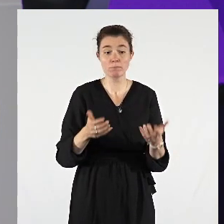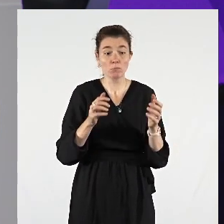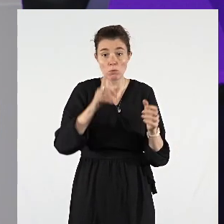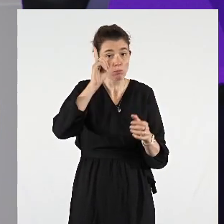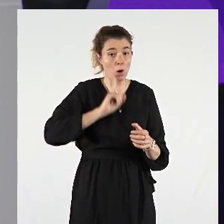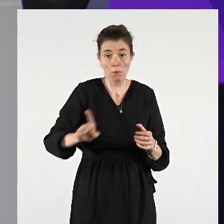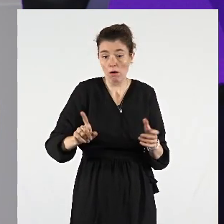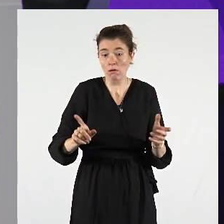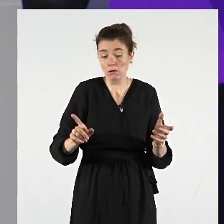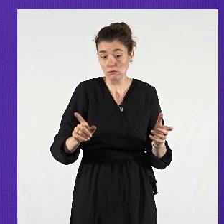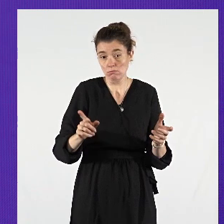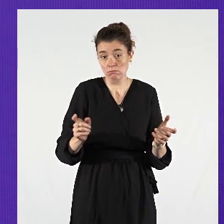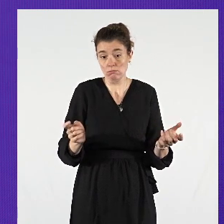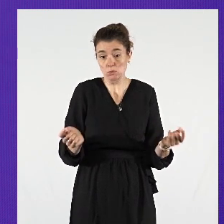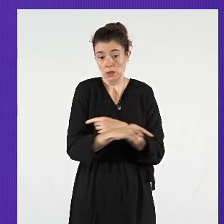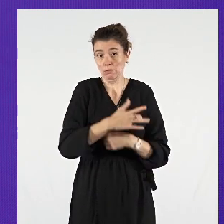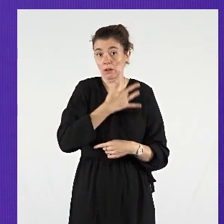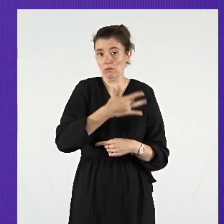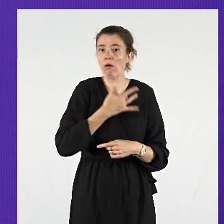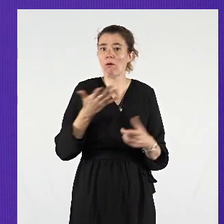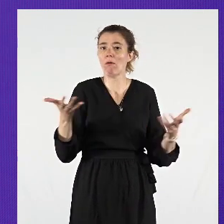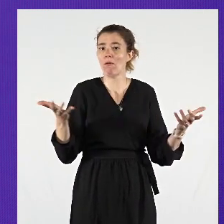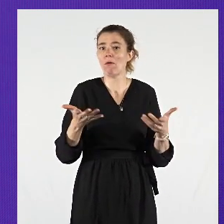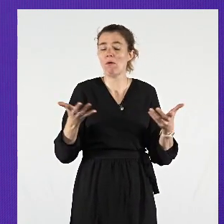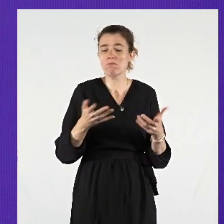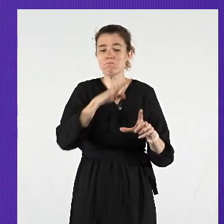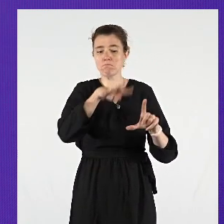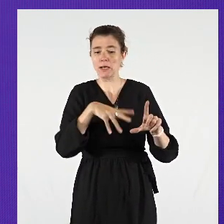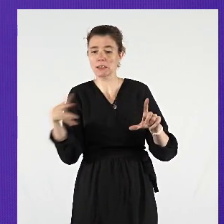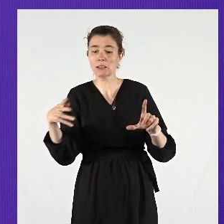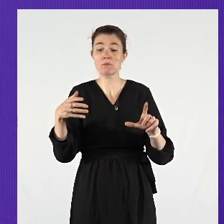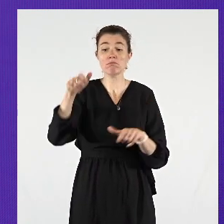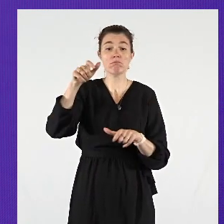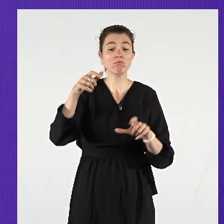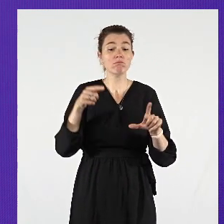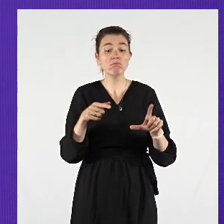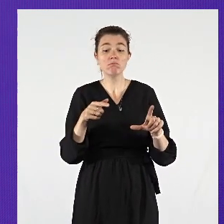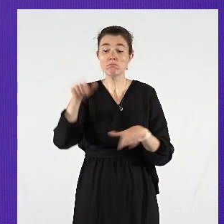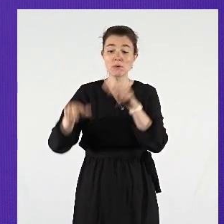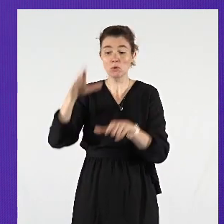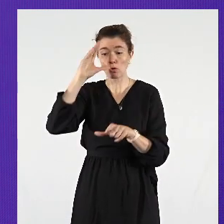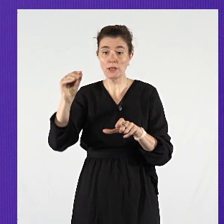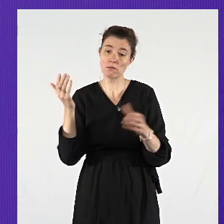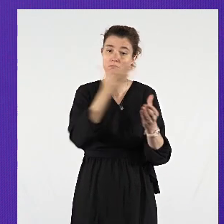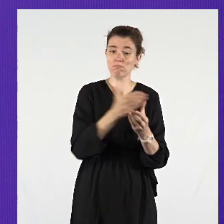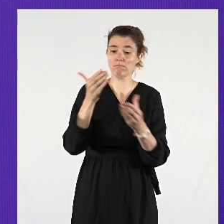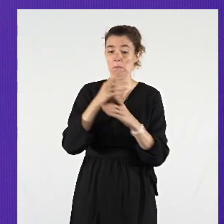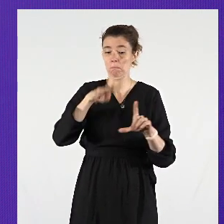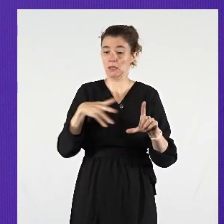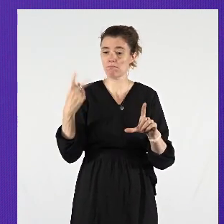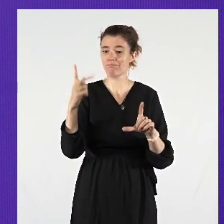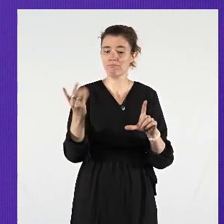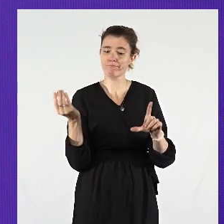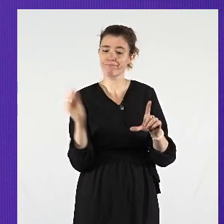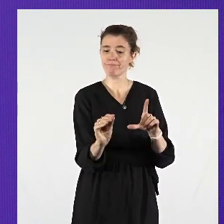tout encourage à ce que dans le planning d'intervention de ces professionnels, il y ait un temps, parce